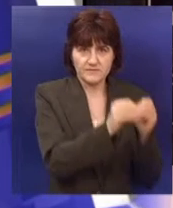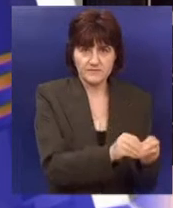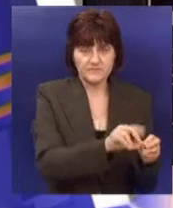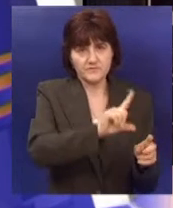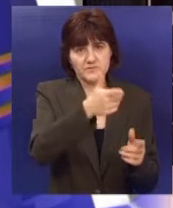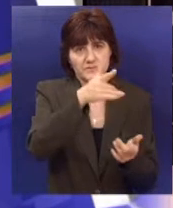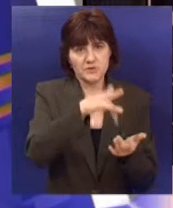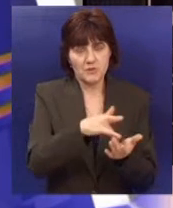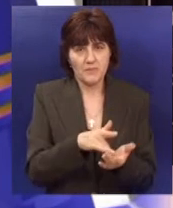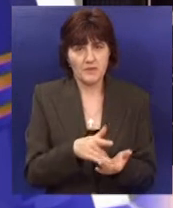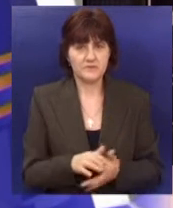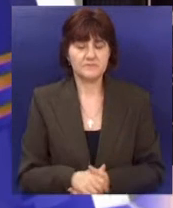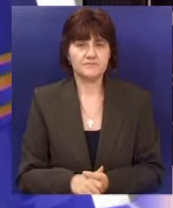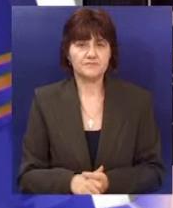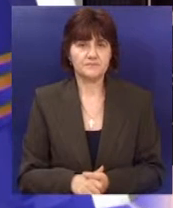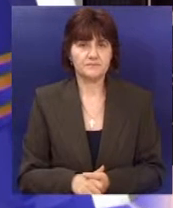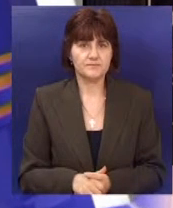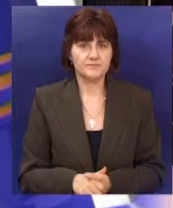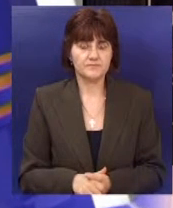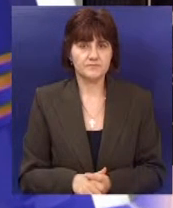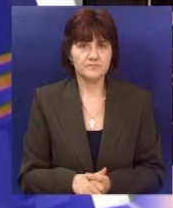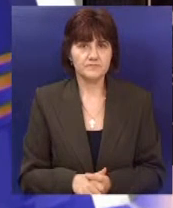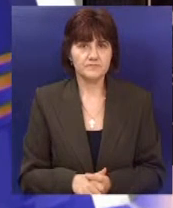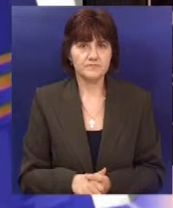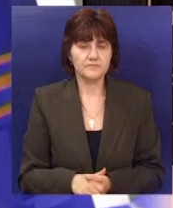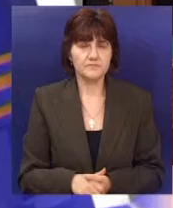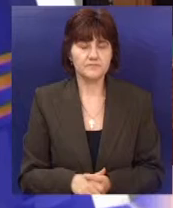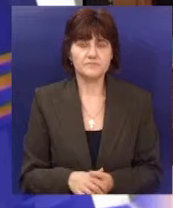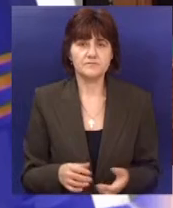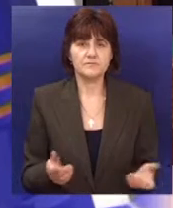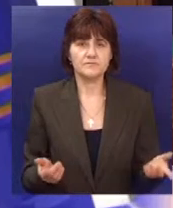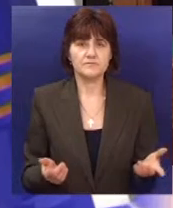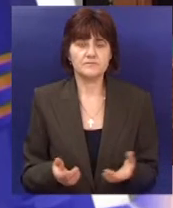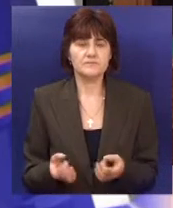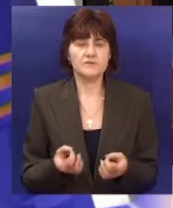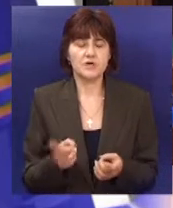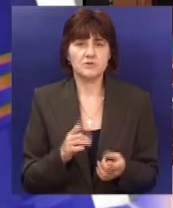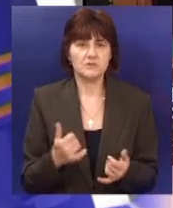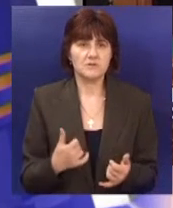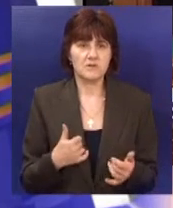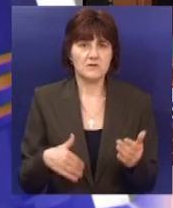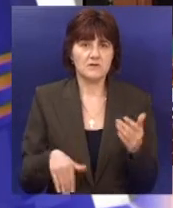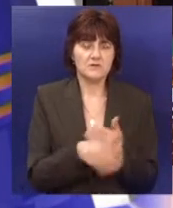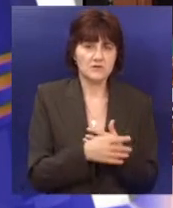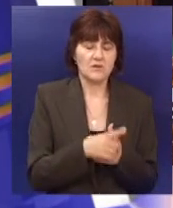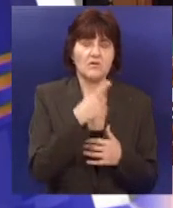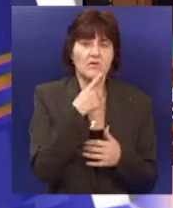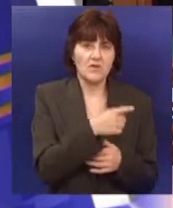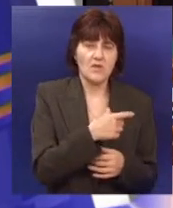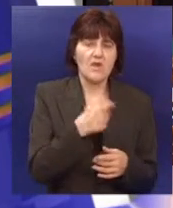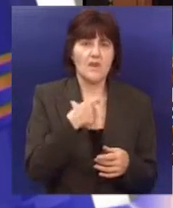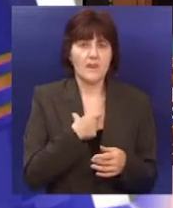pre Radovićeve ulice, gde se nekada nalazio Komgrad. Zašto niste sad izašli i rekli ste, pa ne moš tamo